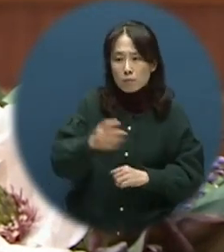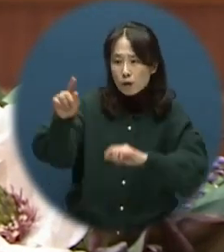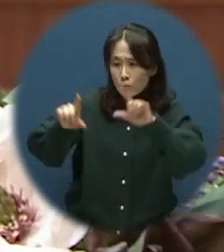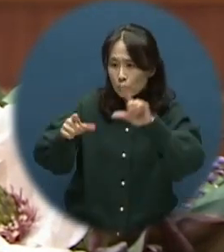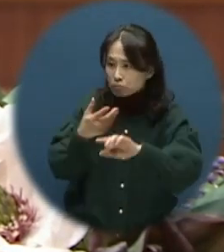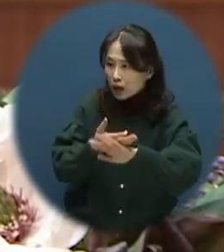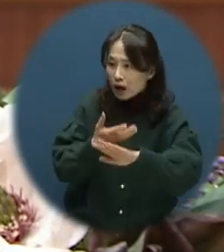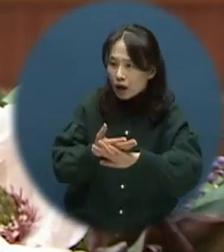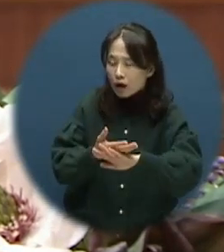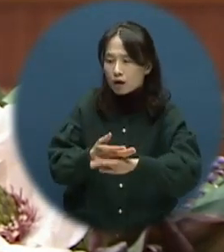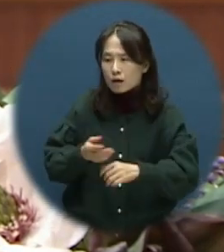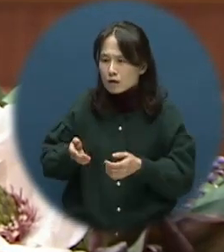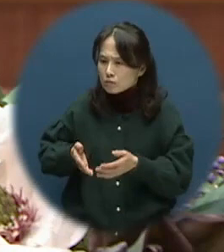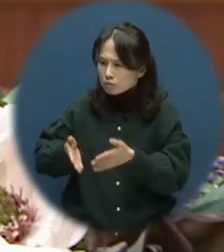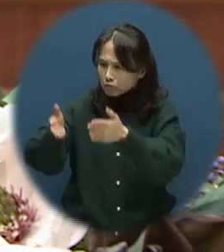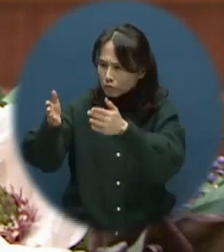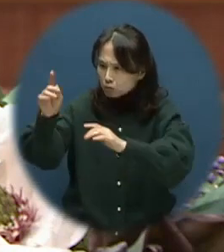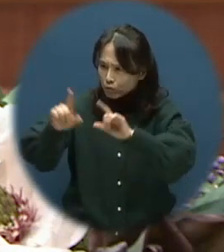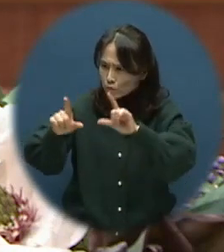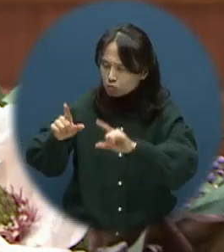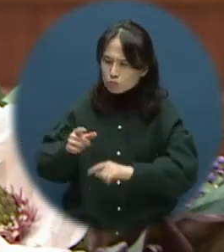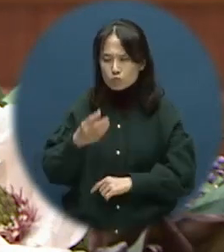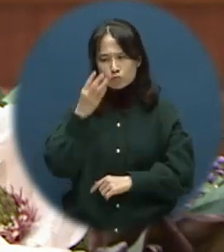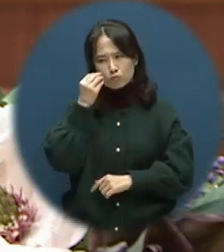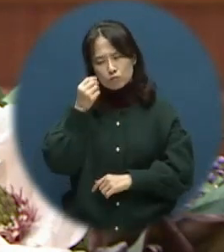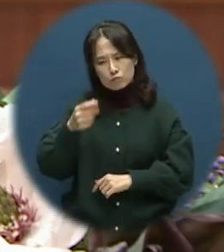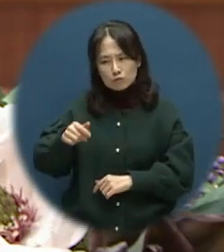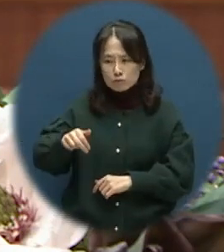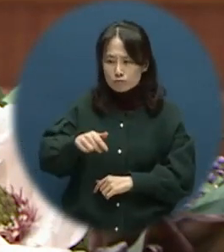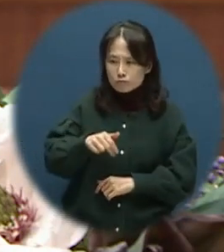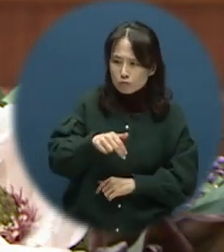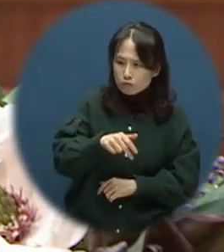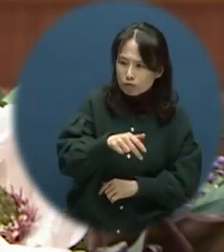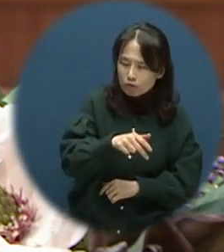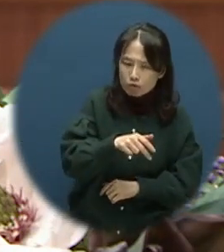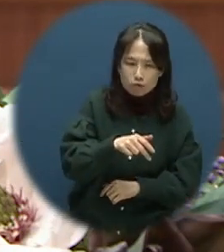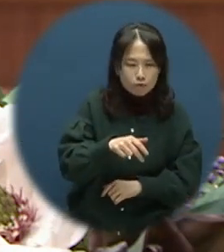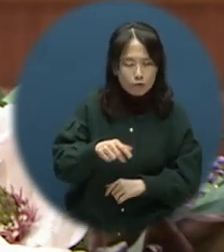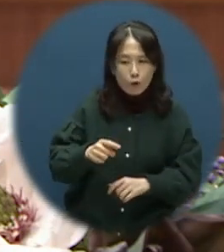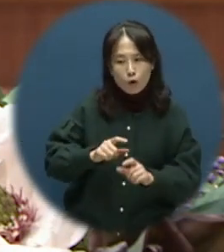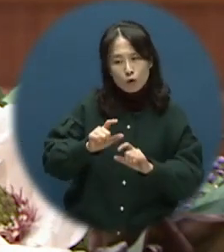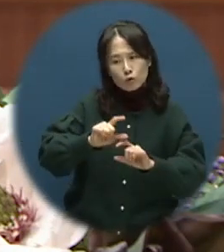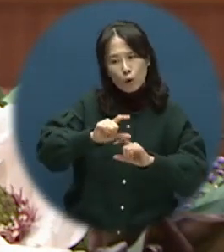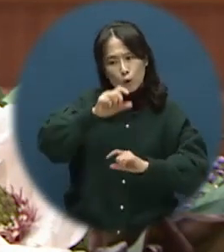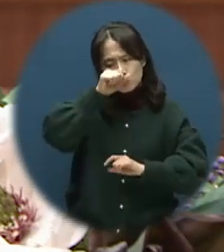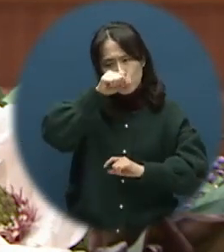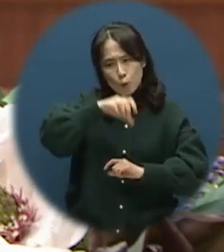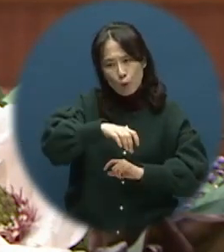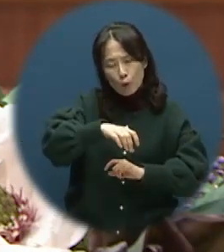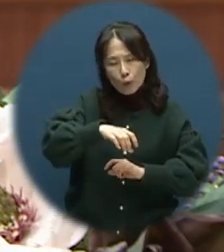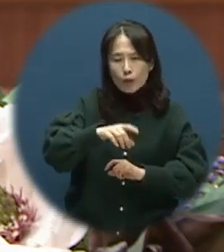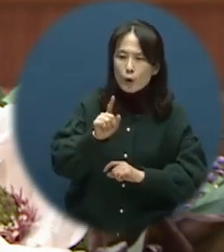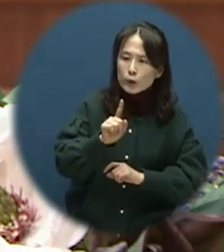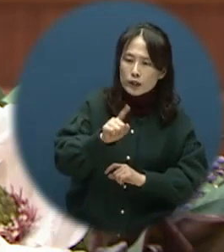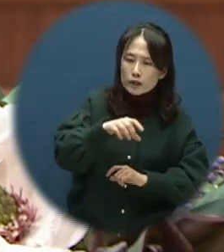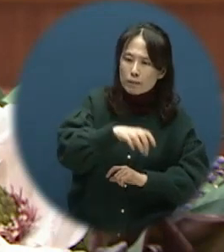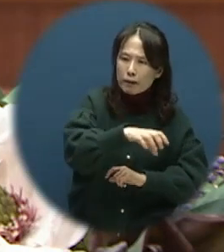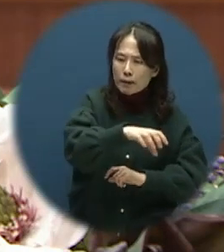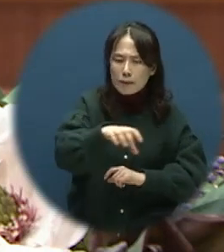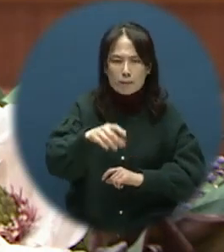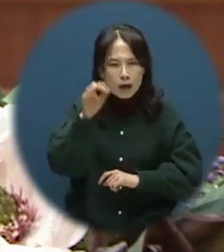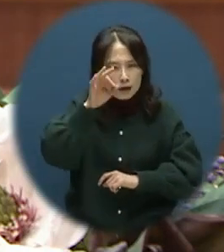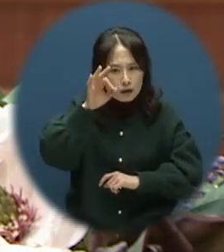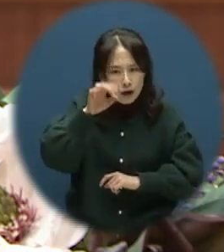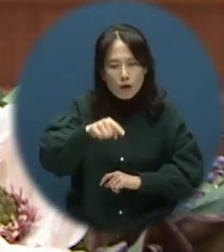왼쪽으로 그냥 인내하고 끝낸 게 아니라 더 좋은 자리를 찾다 보니까 네. 딱 그 자리에 갔을 때는 완벽한 우리나라